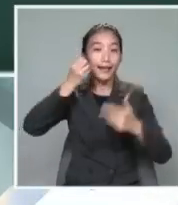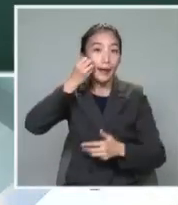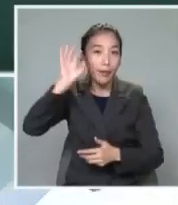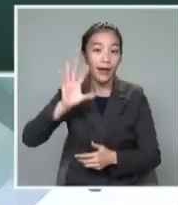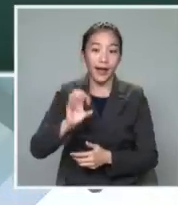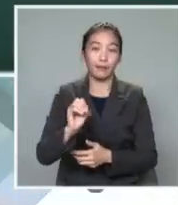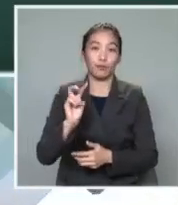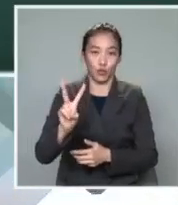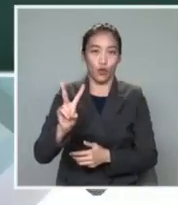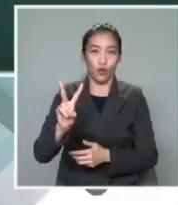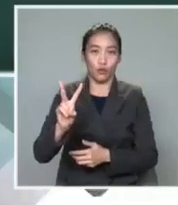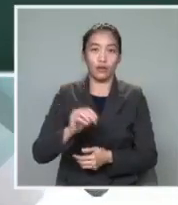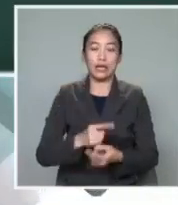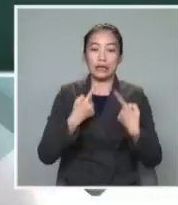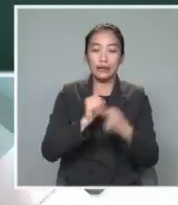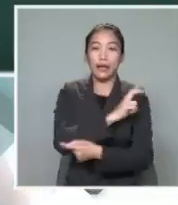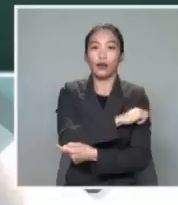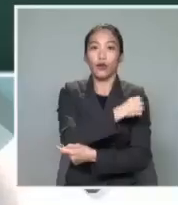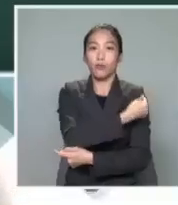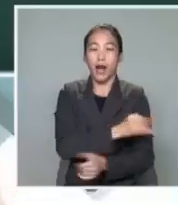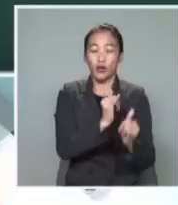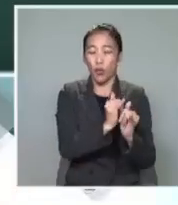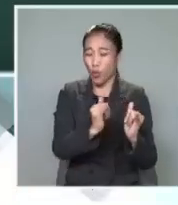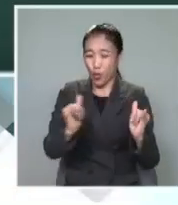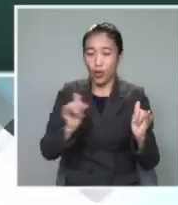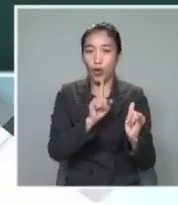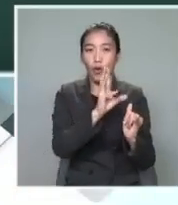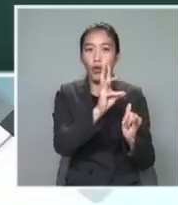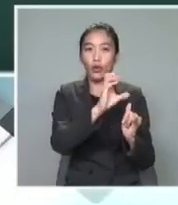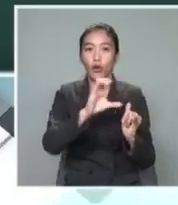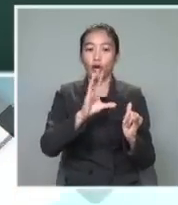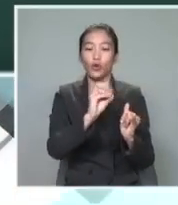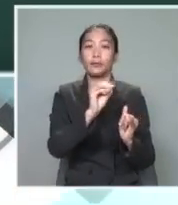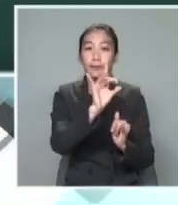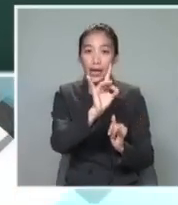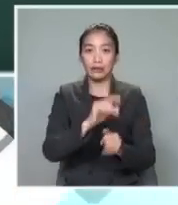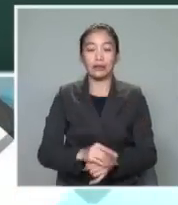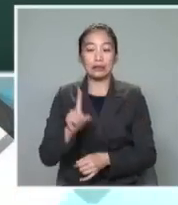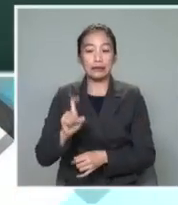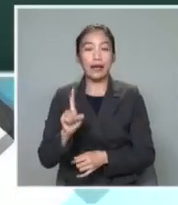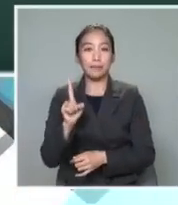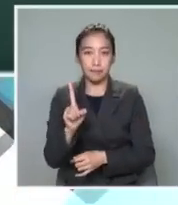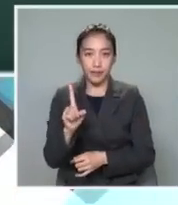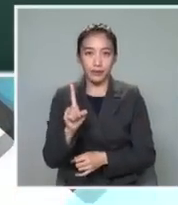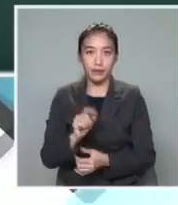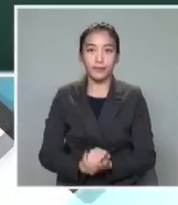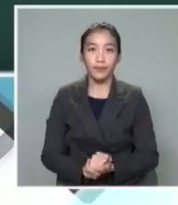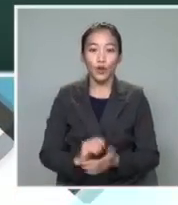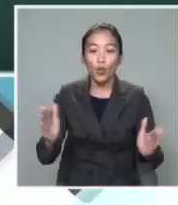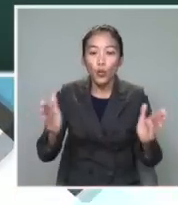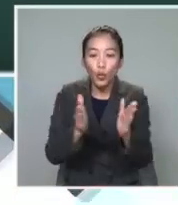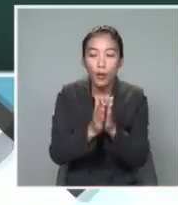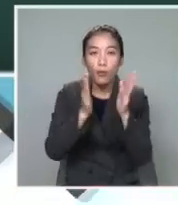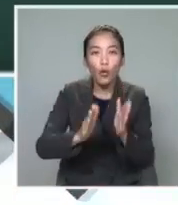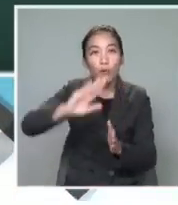ายยังรักษาอยู่ในโรงพยาบาล668รายเสียชีวิตเดิม1รายนะครับรวมมีผู้ป่วยสะสม